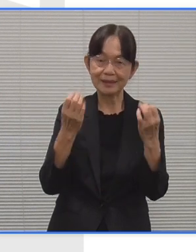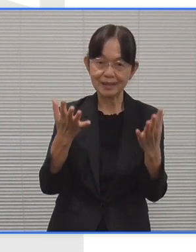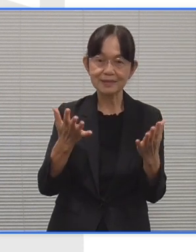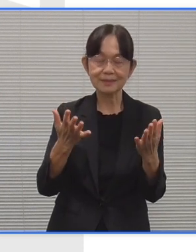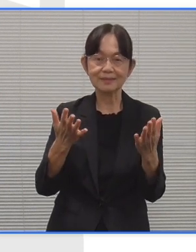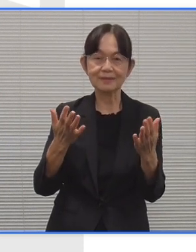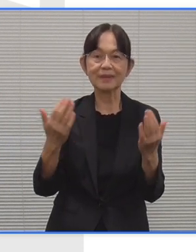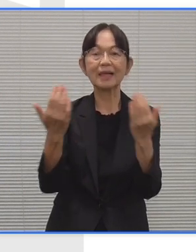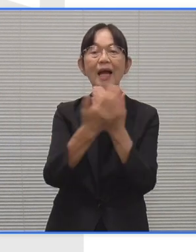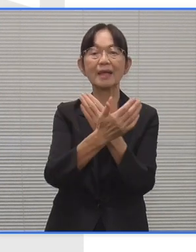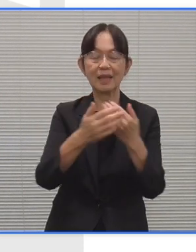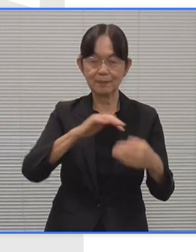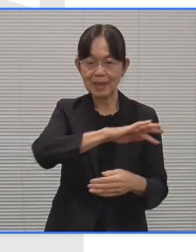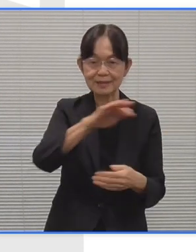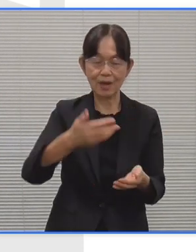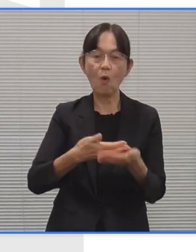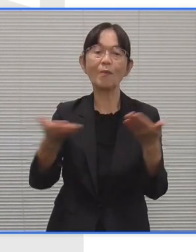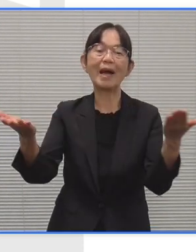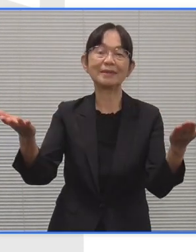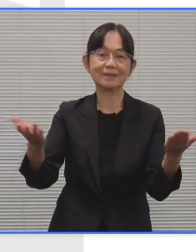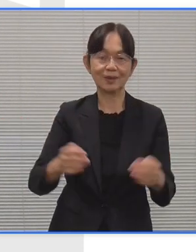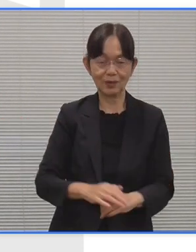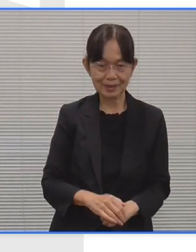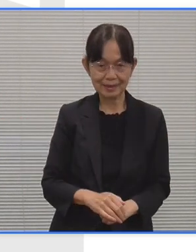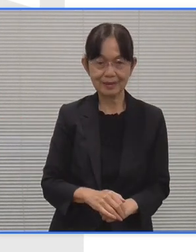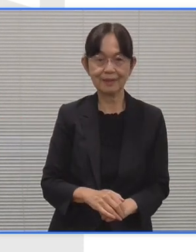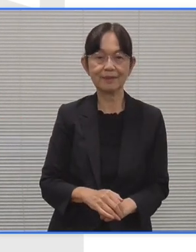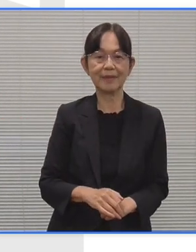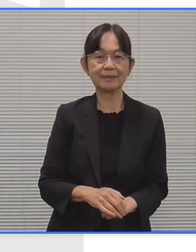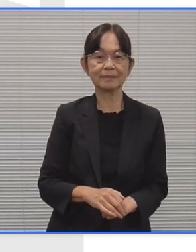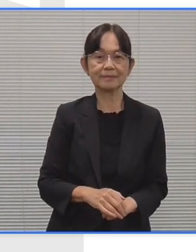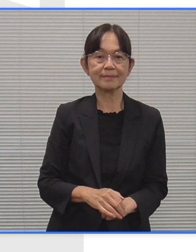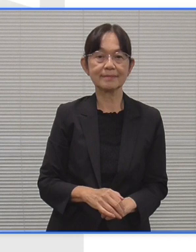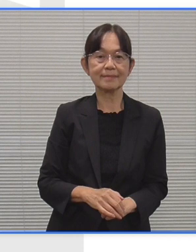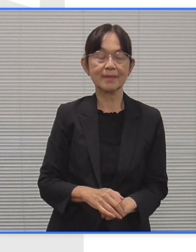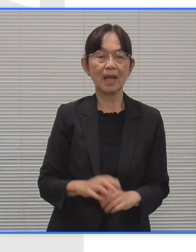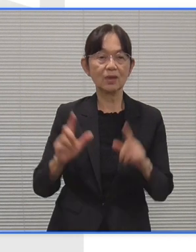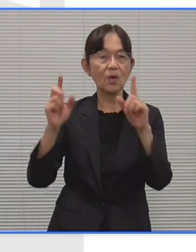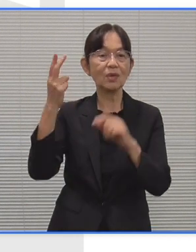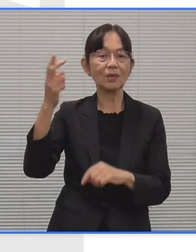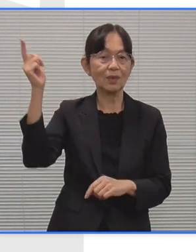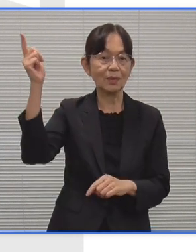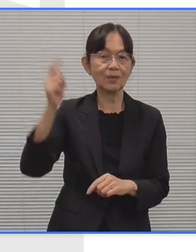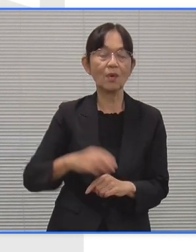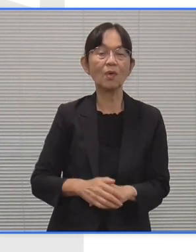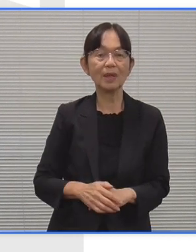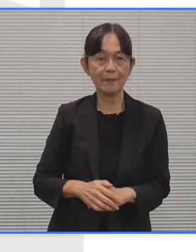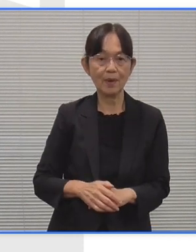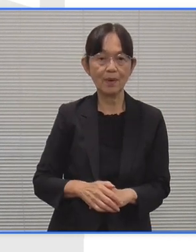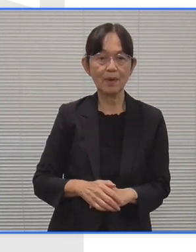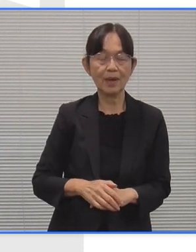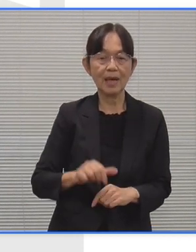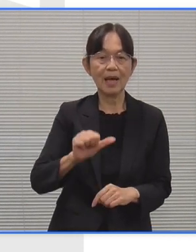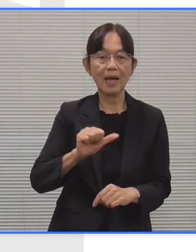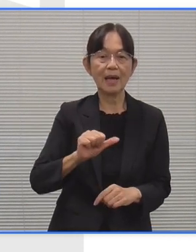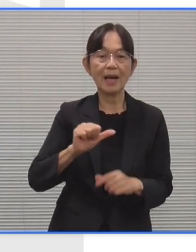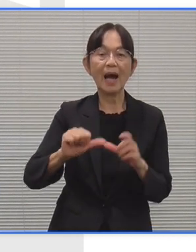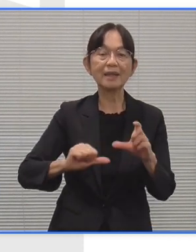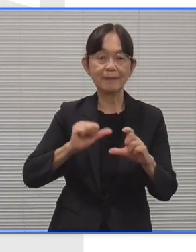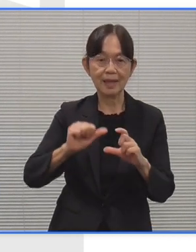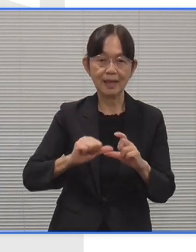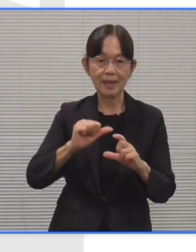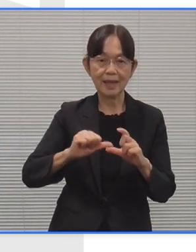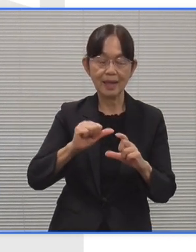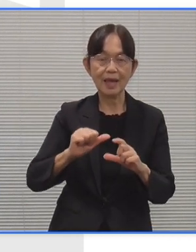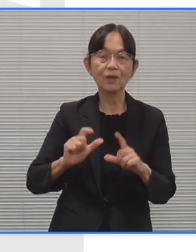してお配りをすることにしております。それから東京都の方でもアニメ東京ステーションがオープン